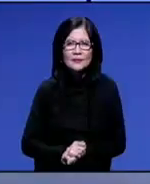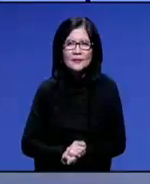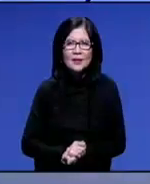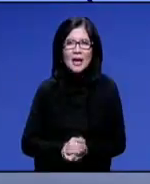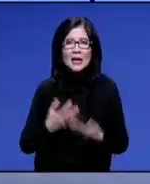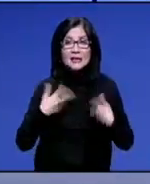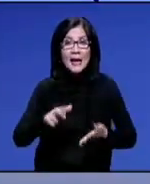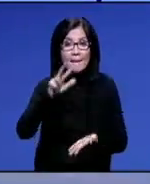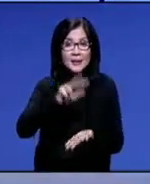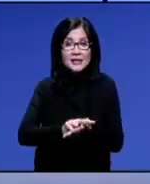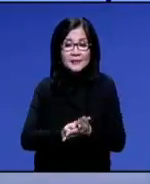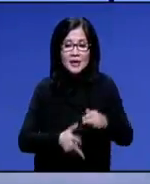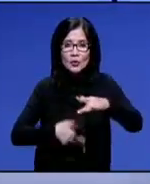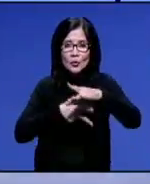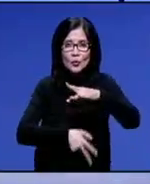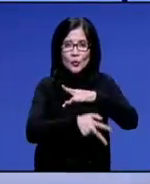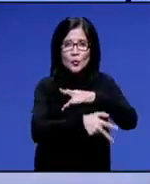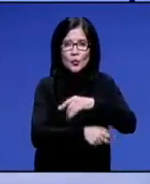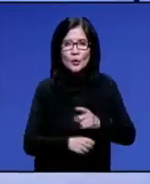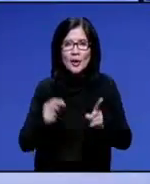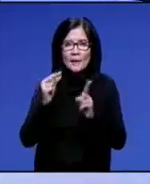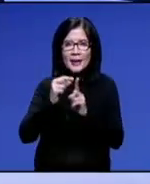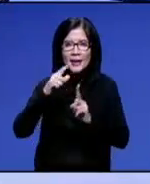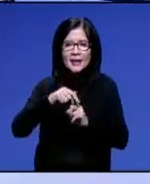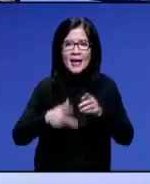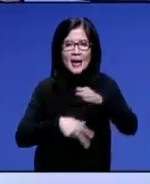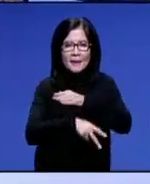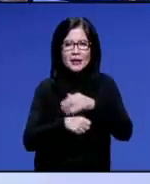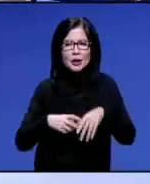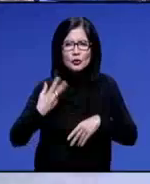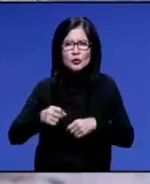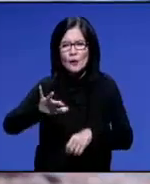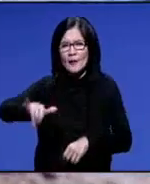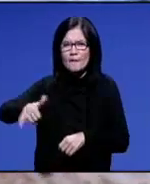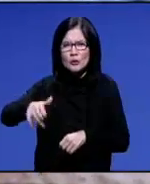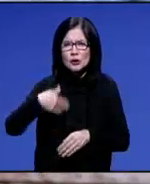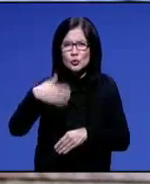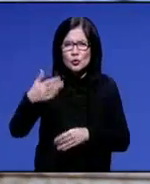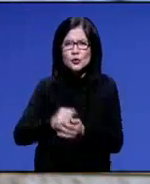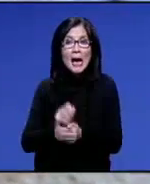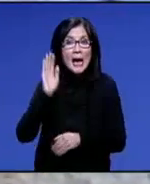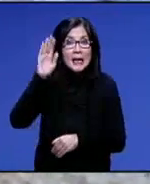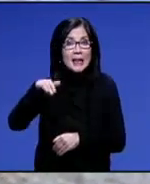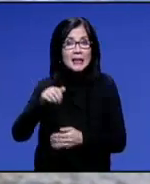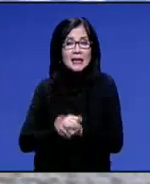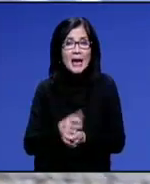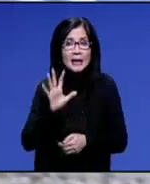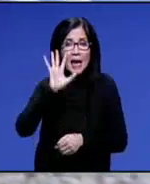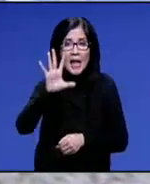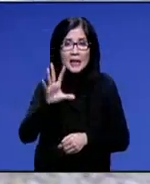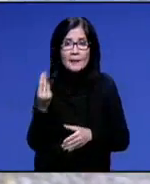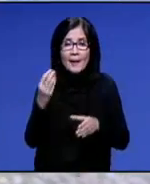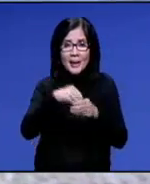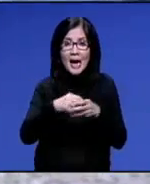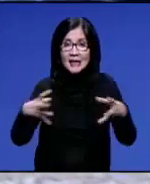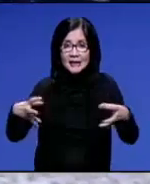Pasca peresmian moda raya terpadu, PT MRT Jakarta terus melakukan evaluasi. Nantinya akan ada 5 bank yang